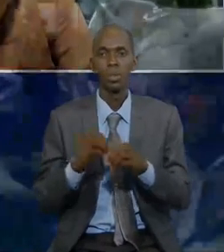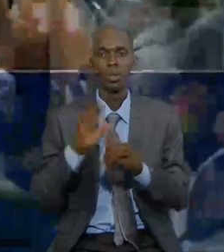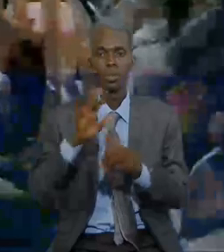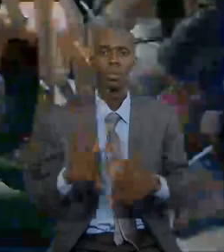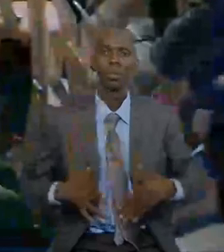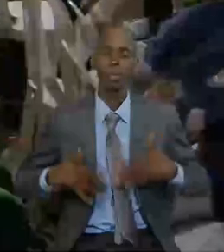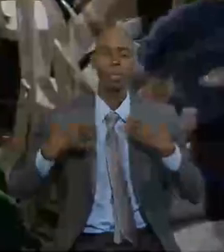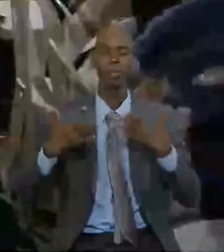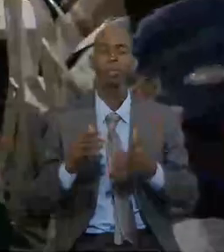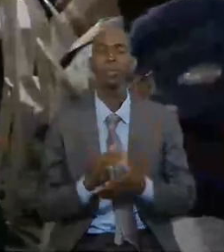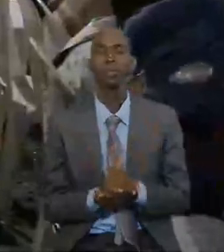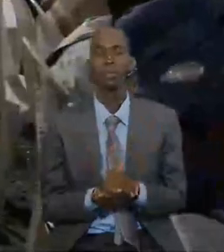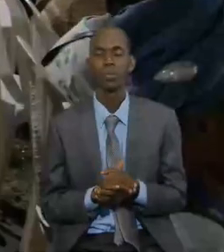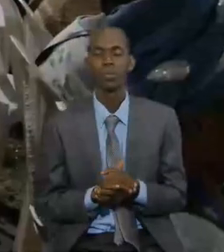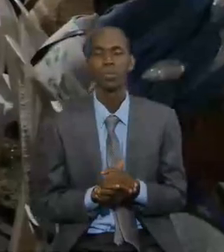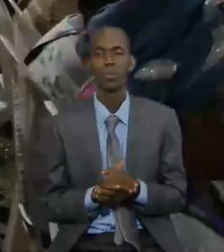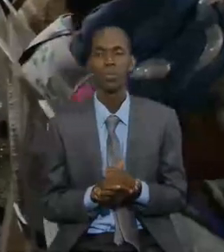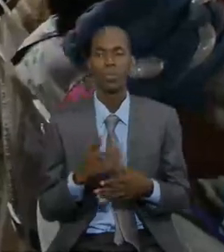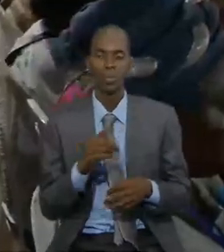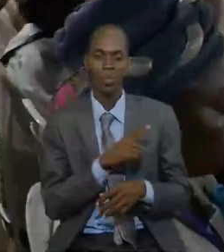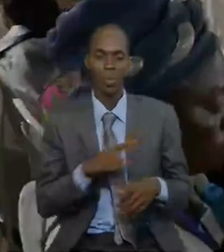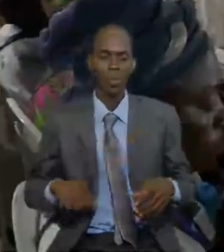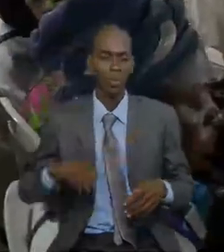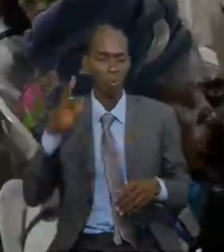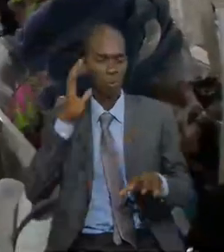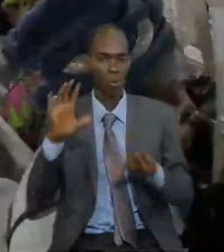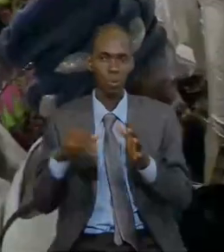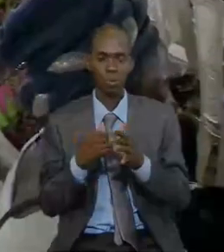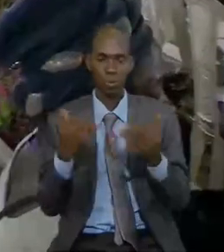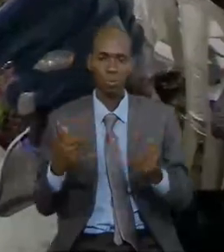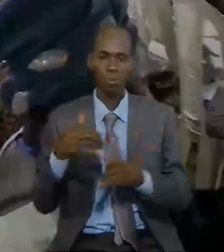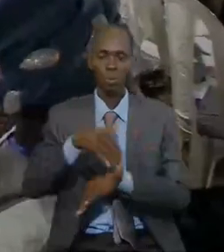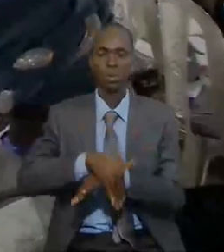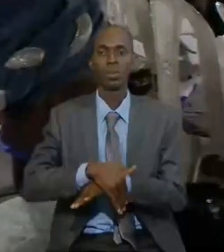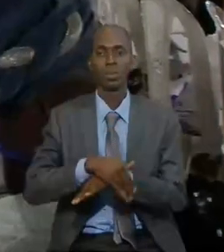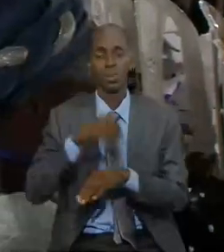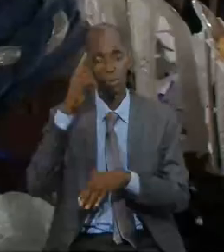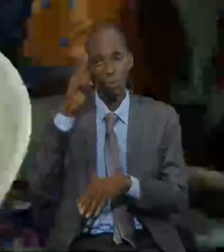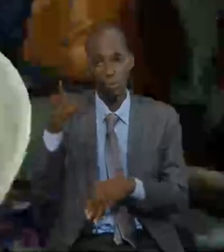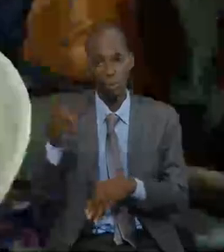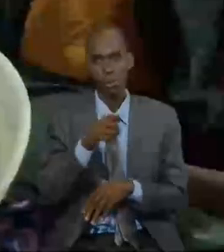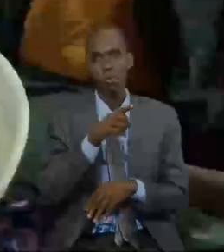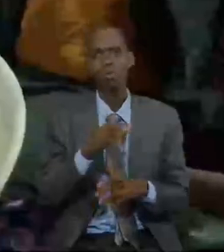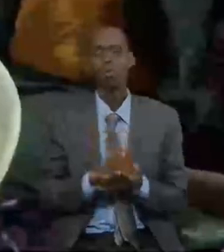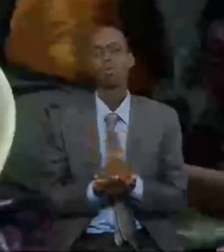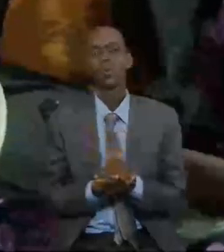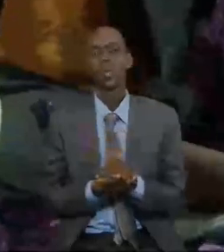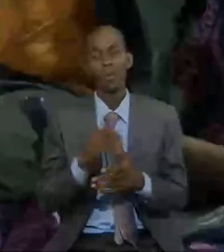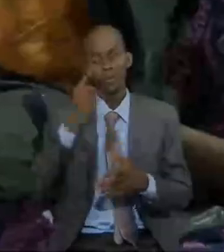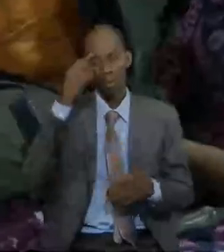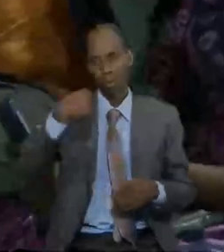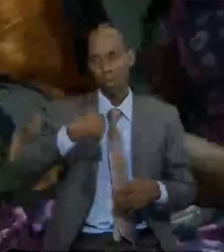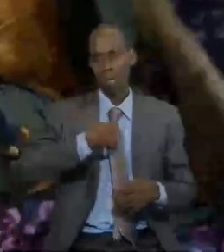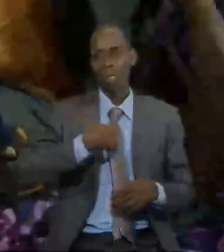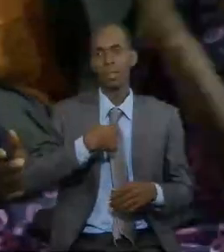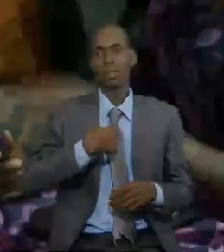la solution au problème de ta vie Dieu le fera ce soir pour toi famille pour